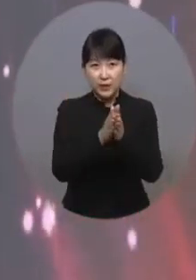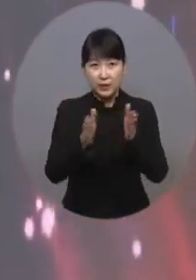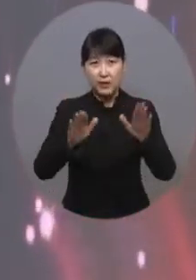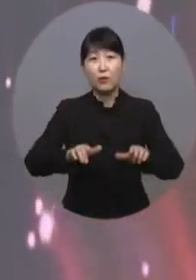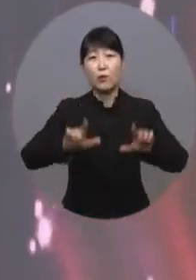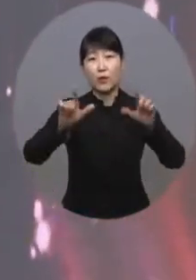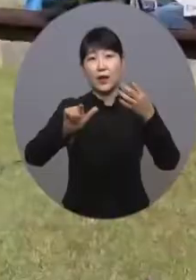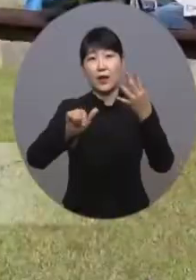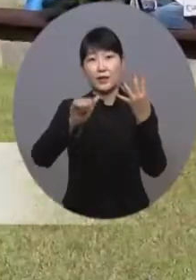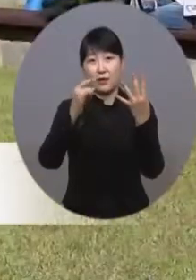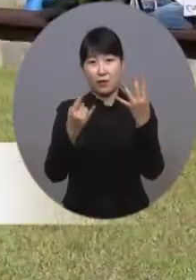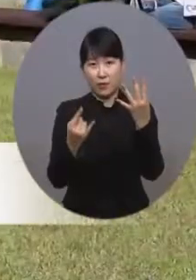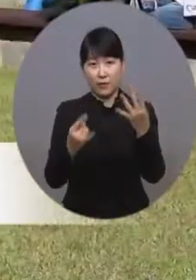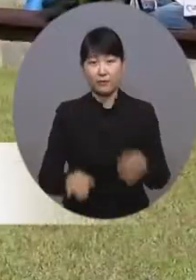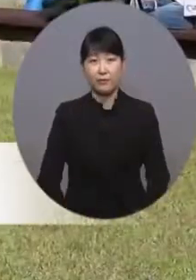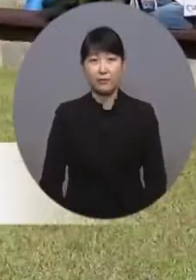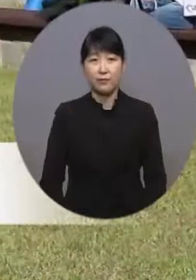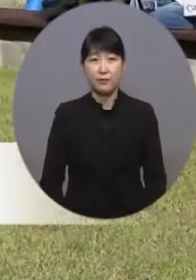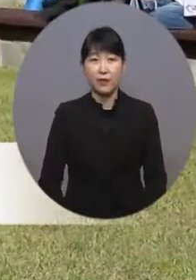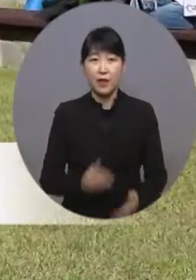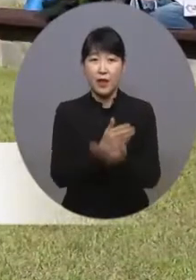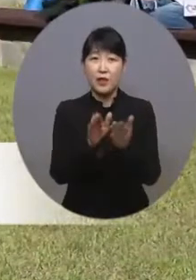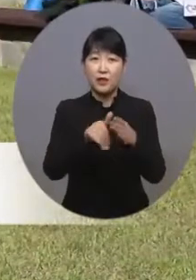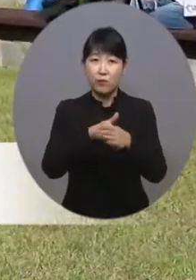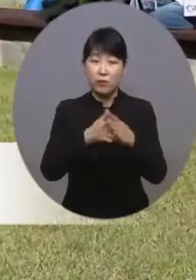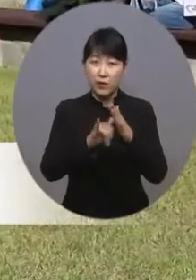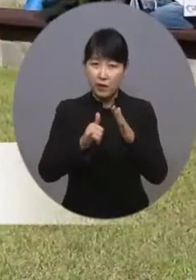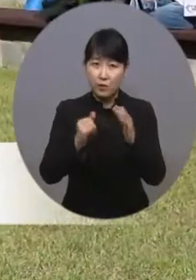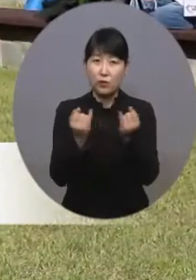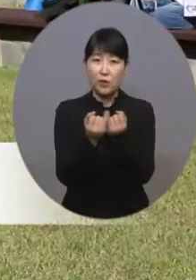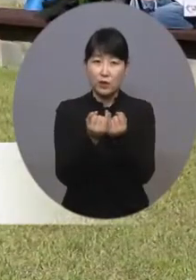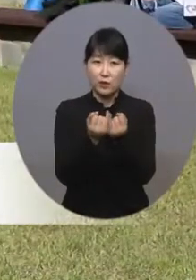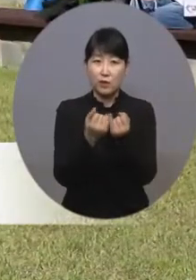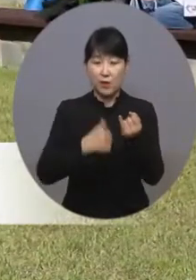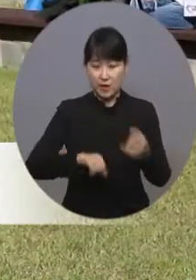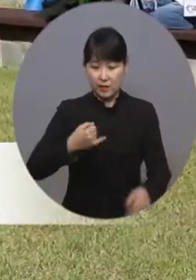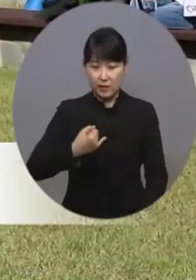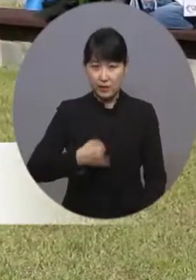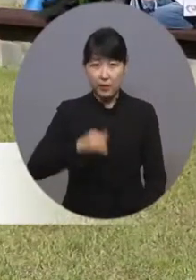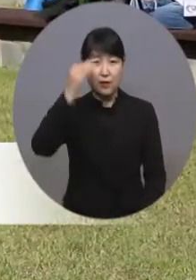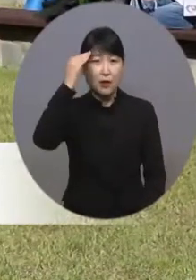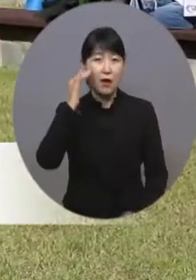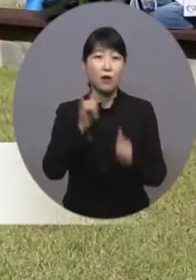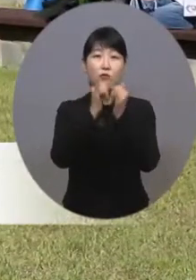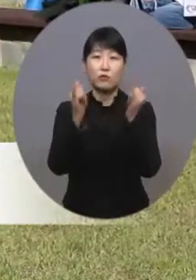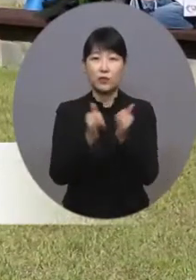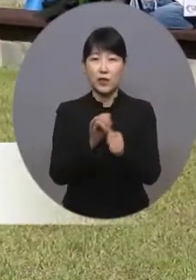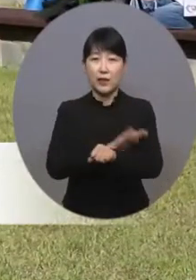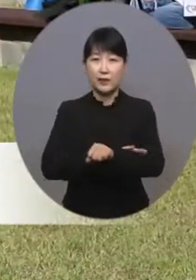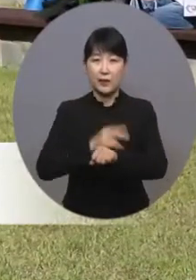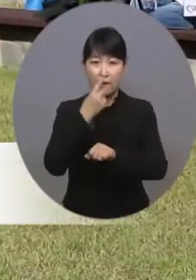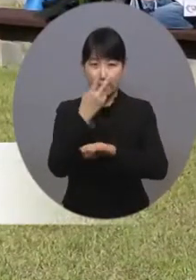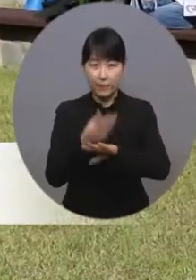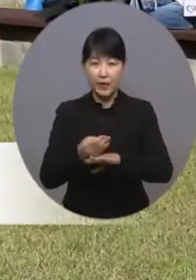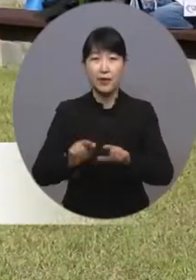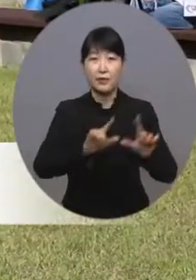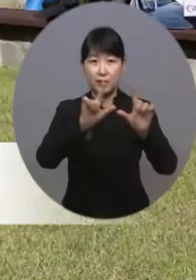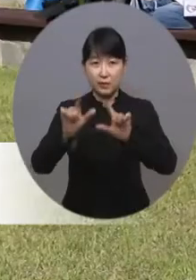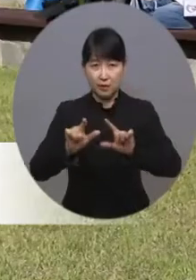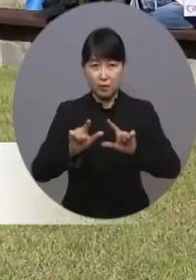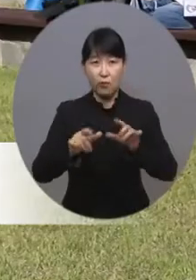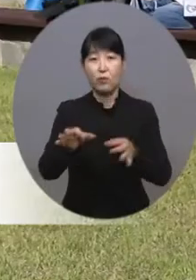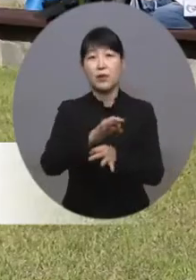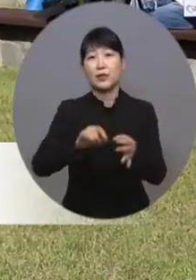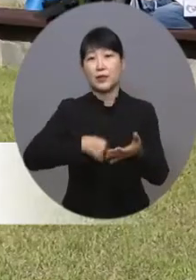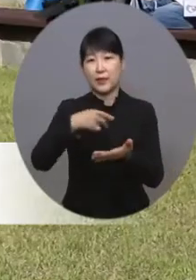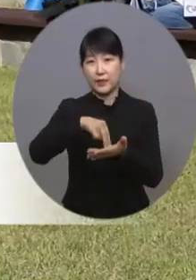4회째를 맞이했습니다. 다문화가정 여성들과 그 자녀들이 우리 사회에 잘 적응하고 경제적 자립을 얻을 수 있도록